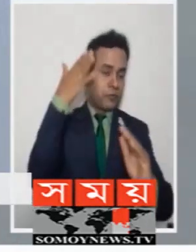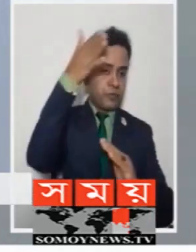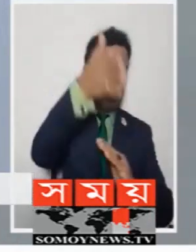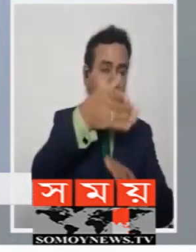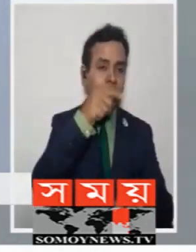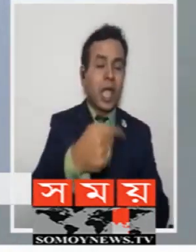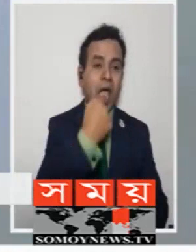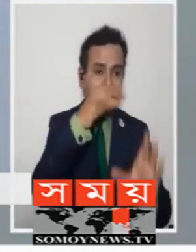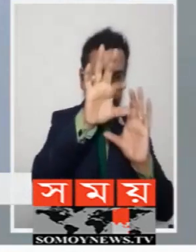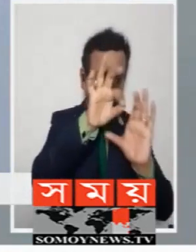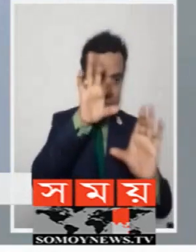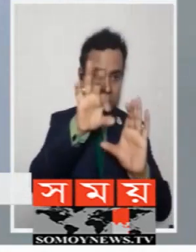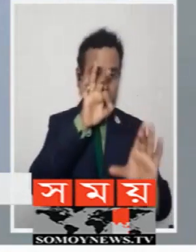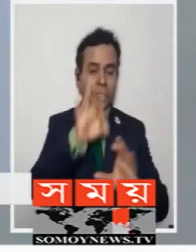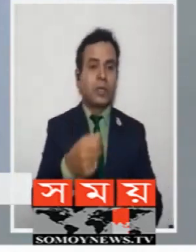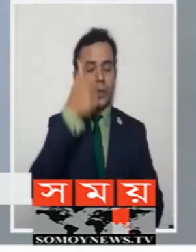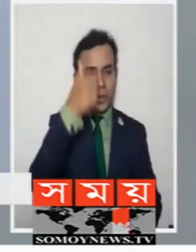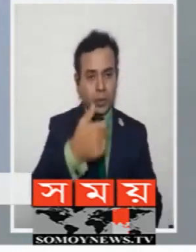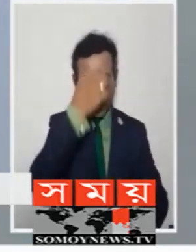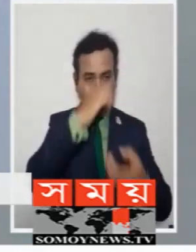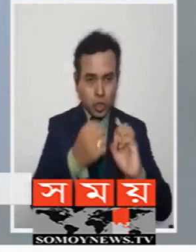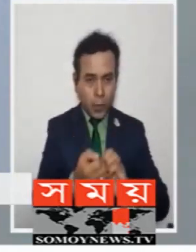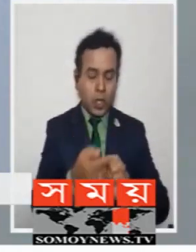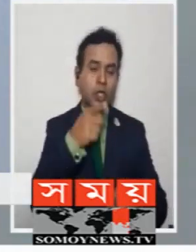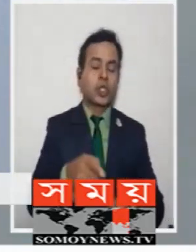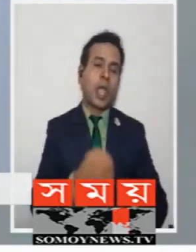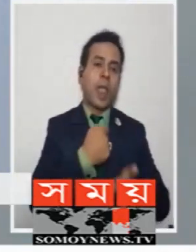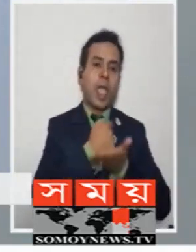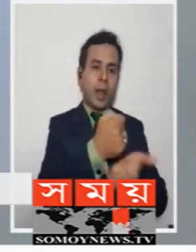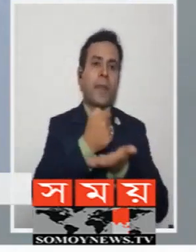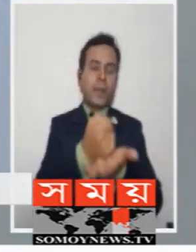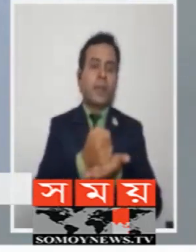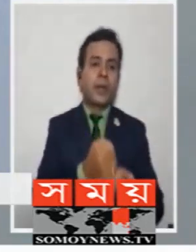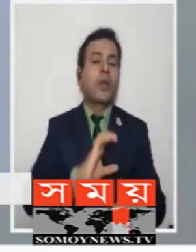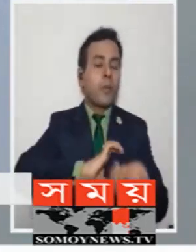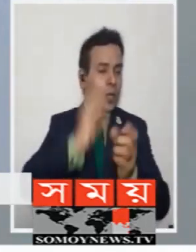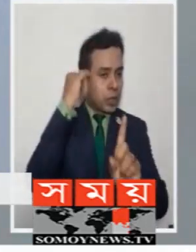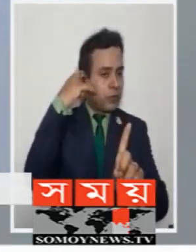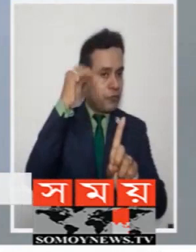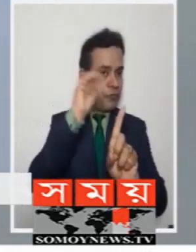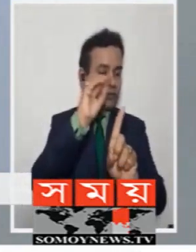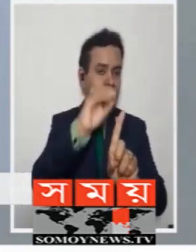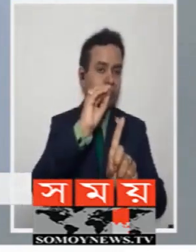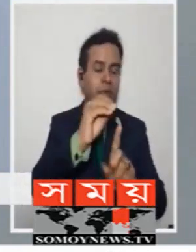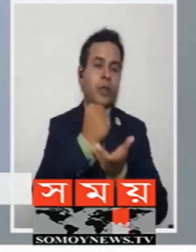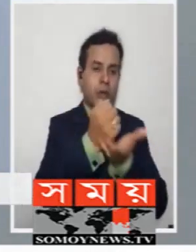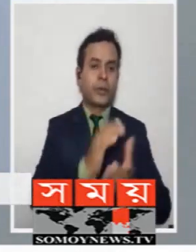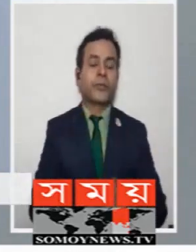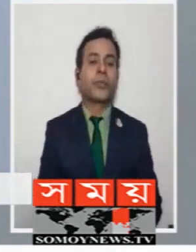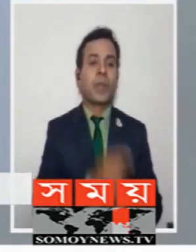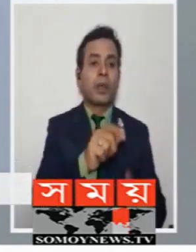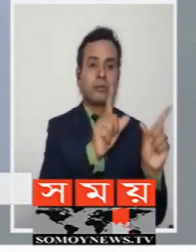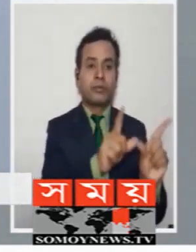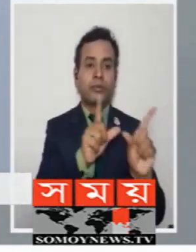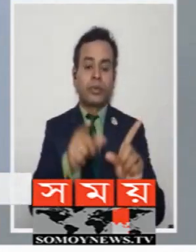সকল পরামর্শ এই ফোন কলগুলোর মাধ্যমে দেওয়া হয়ে থাকে। এবং অনলাইন প্ল্যাটফর্ম মুক্ত পাঠে হটলাইন সেবা দেওয়ার জন্য প্রশিক্ষণপ্রাপ্ত